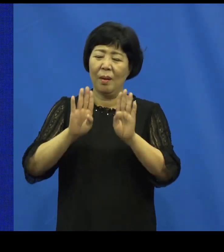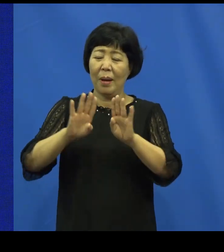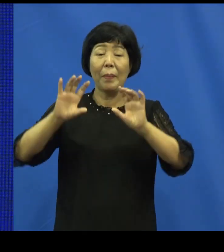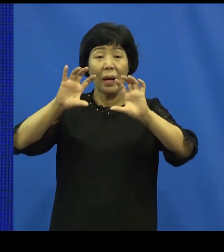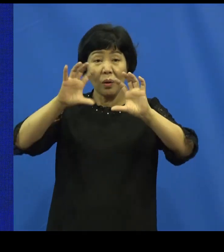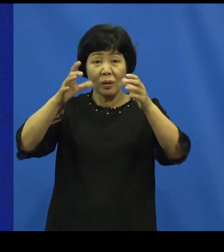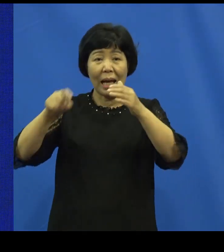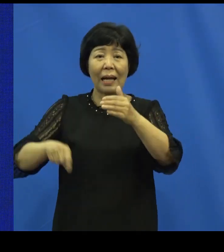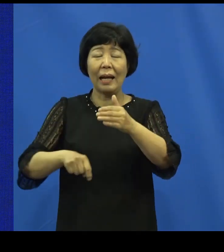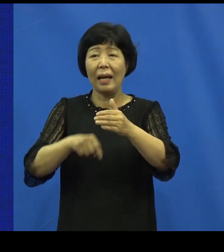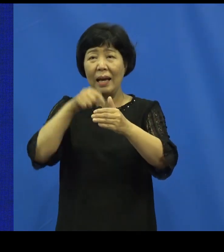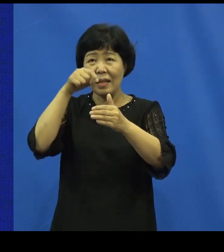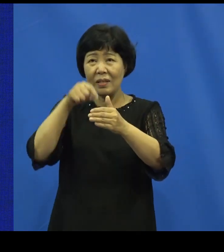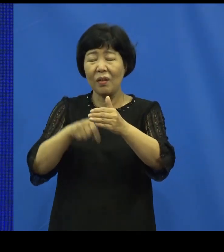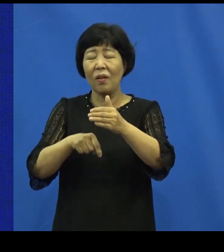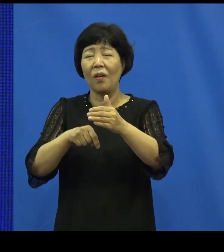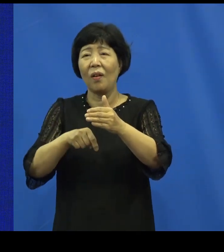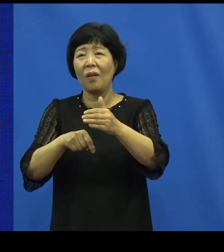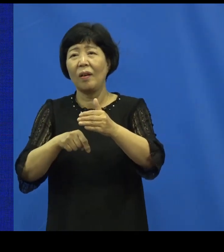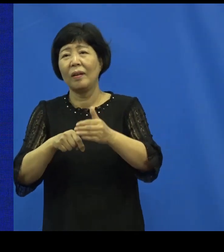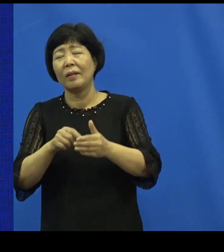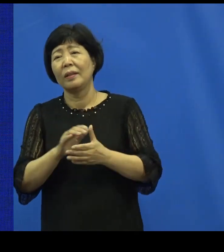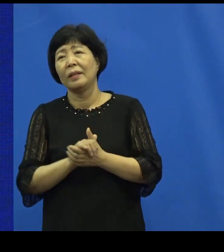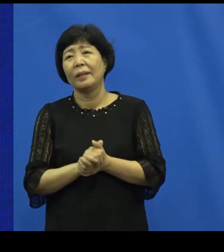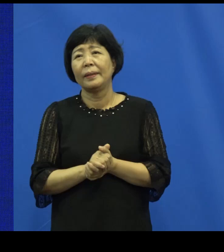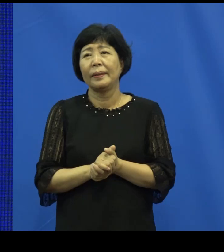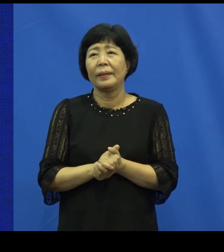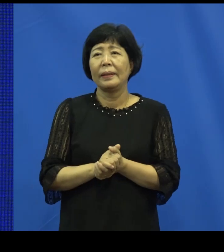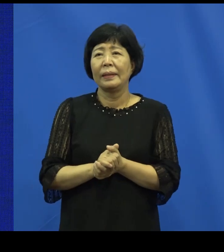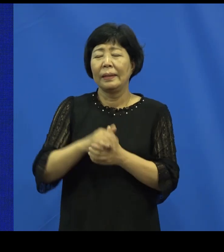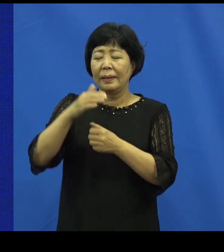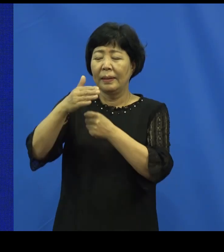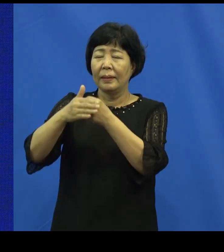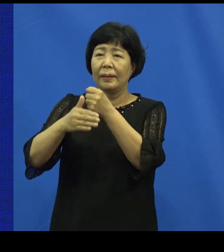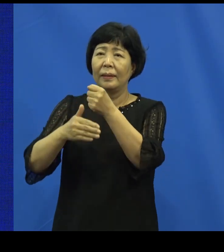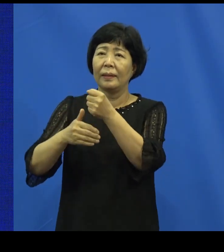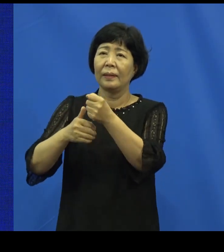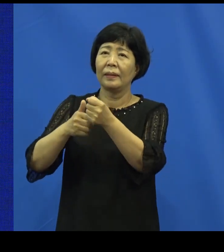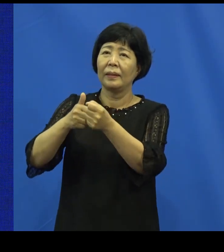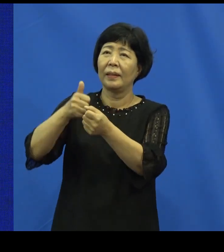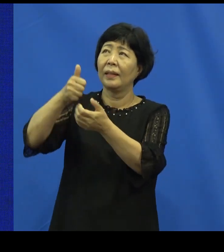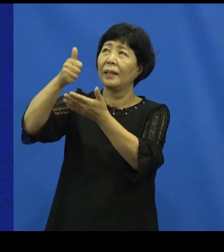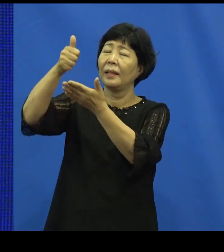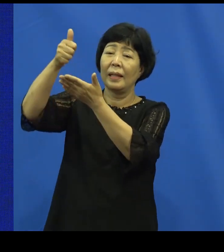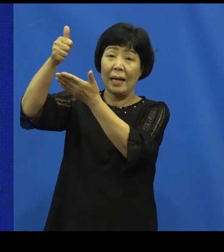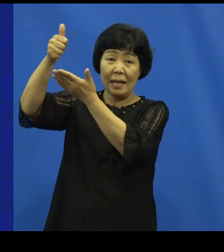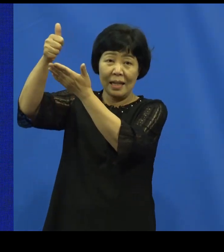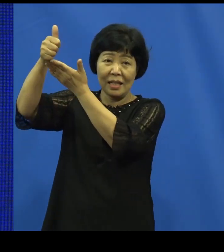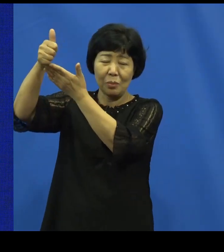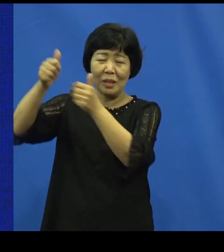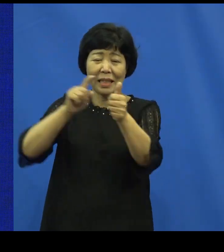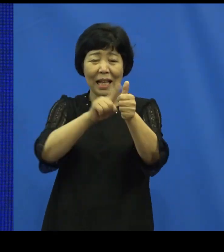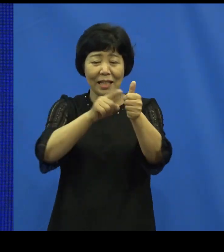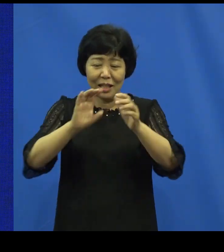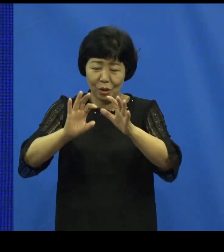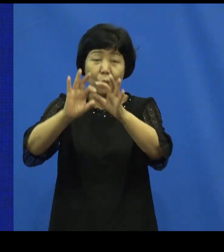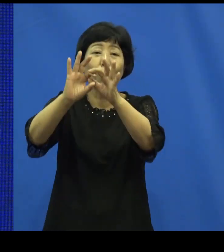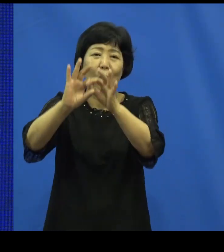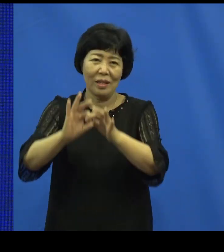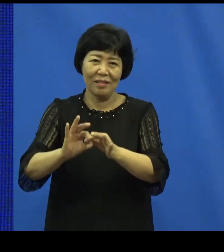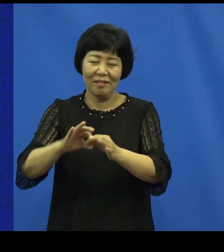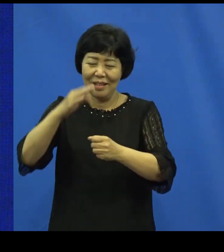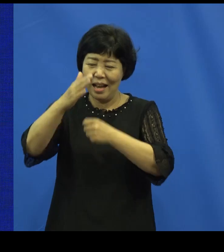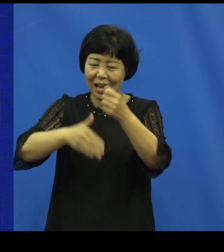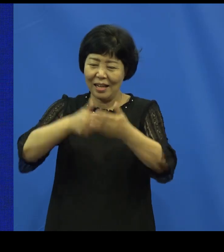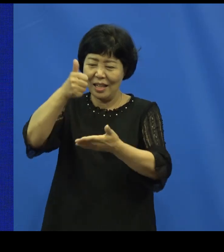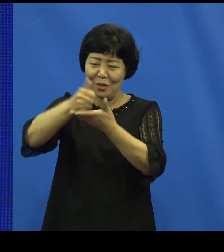백성으로서 영향을 끼치고 그 제국 안에서 하나님은 다니엘이라는 사람을 통해 하나님은 그의